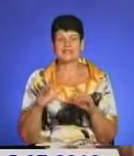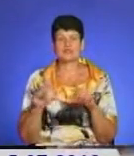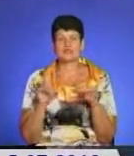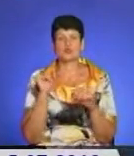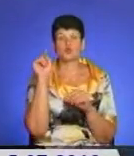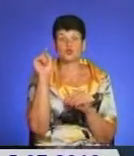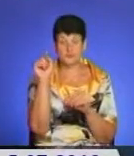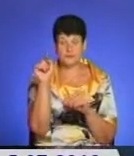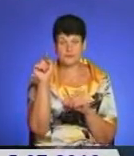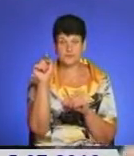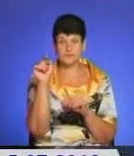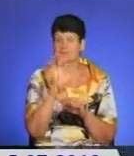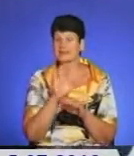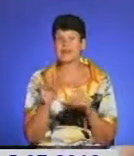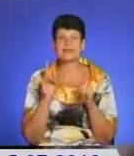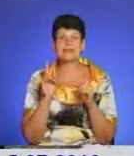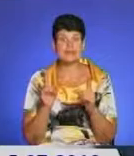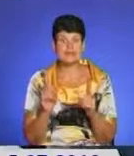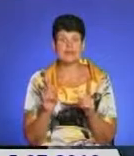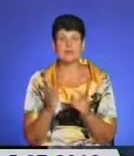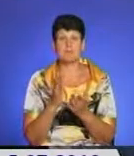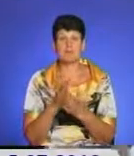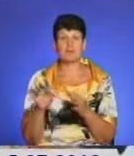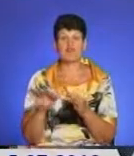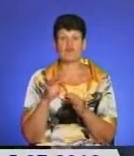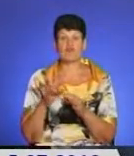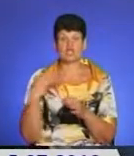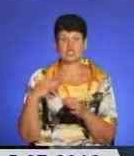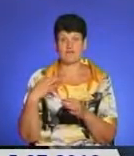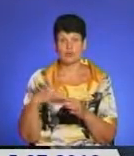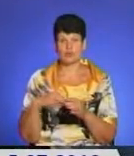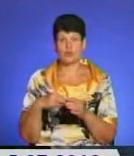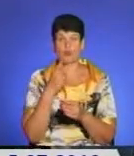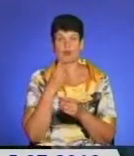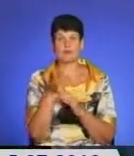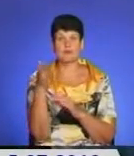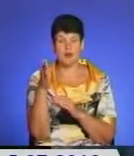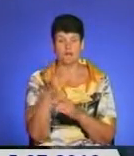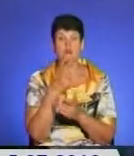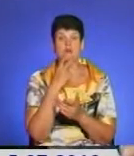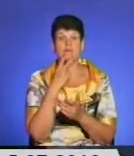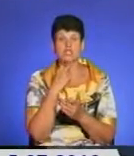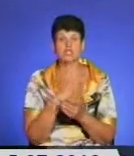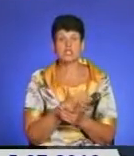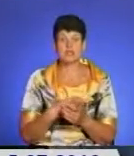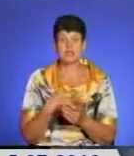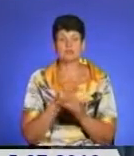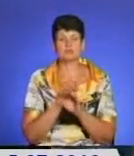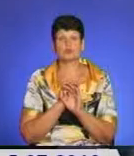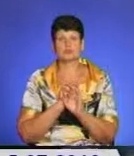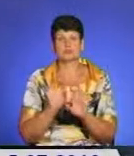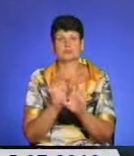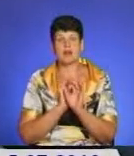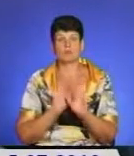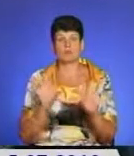вони не тільки носили вишиванку і показували прапор, а важливо, щоб вони доносили ту позитивну інформацію про